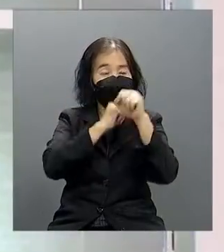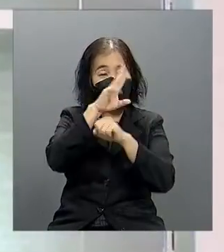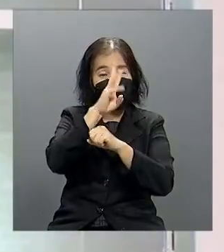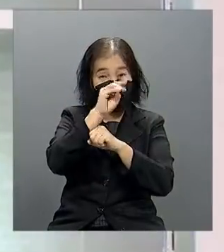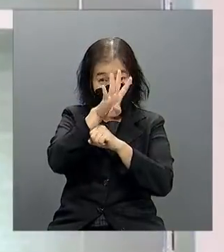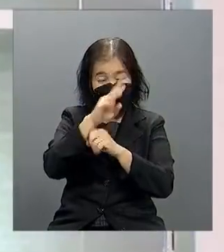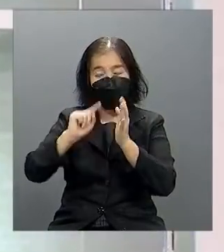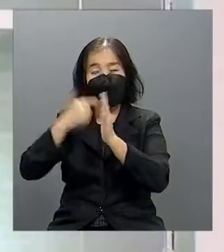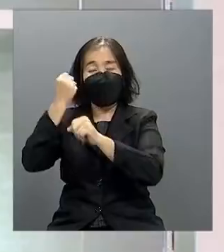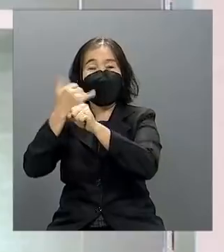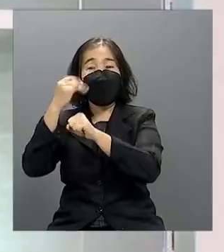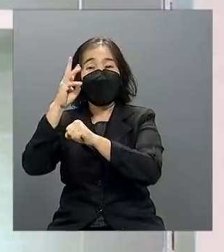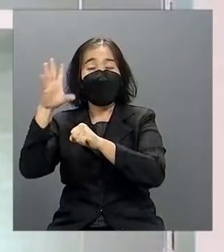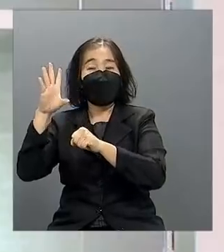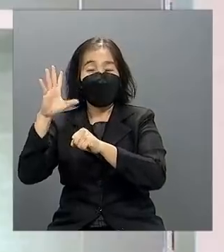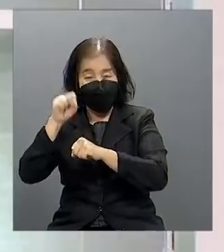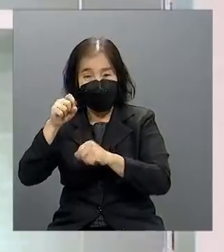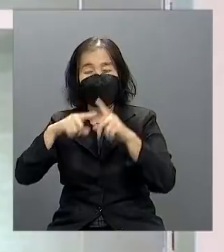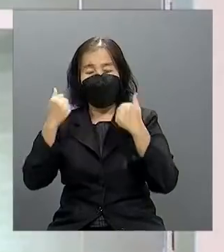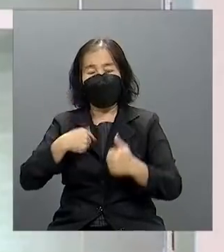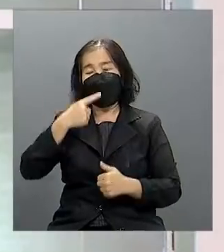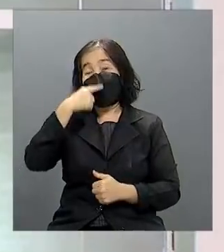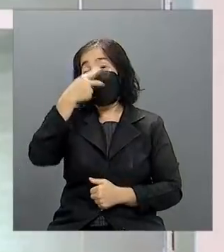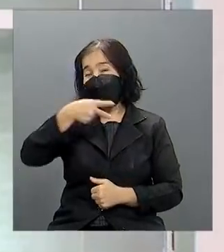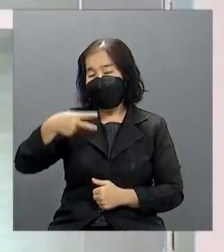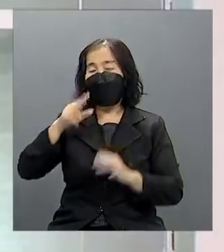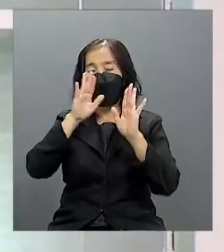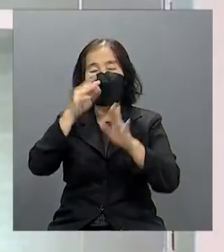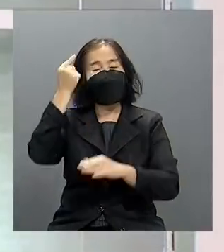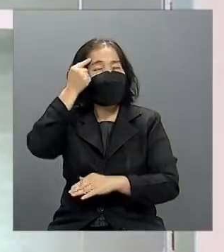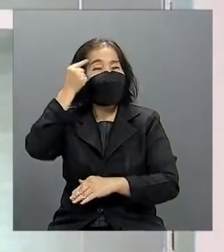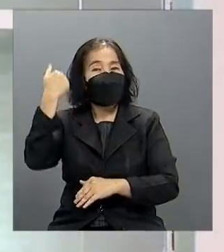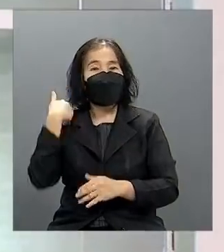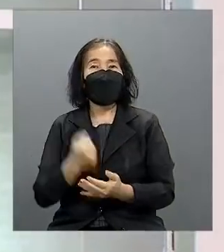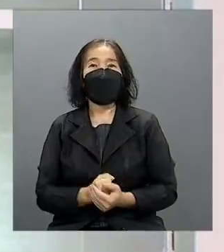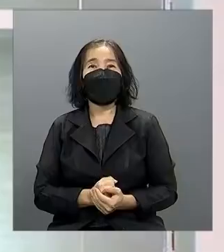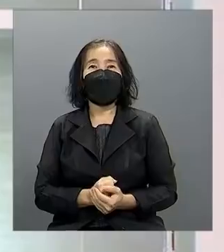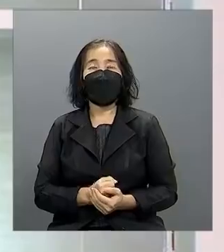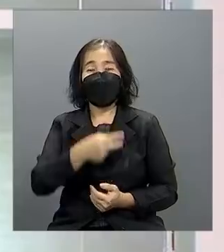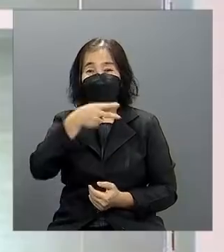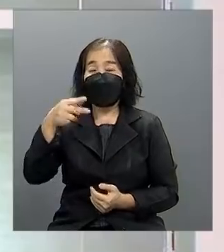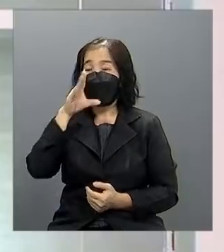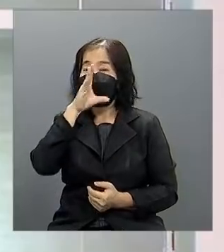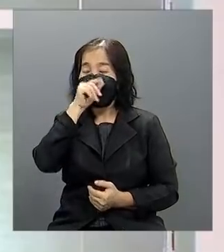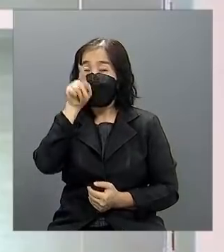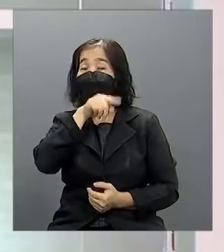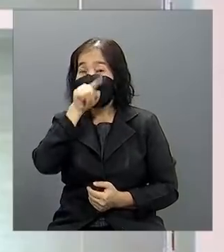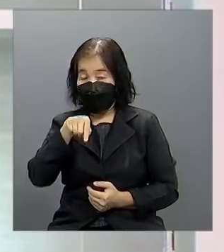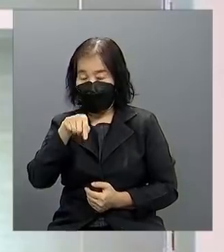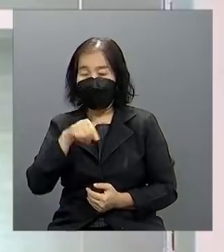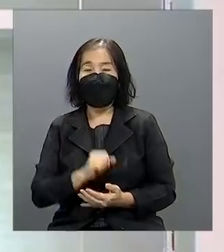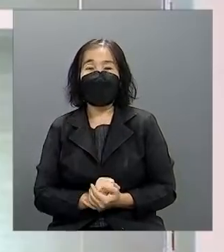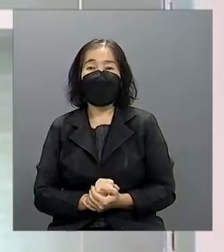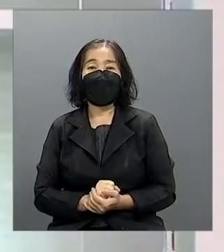ใจ motivation เกี่ยวกับช่วงสิ้นปีมาฝากคุณผู้ชมด้วยค่ะเขาบอกว่า the truth is time flies another truth is we